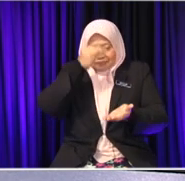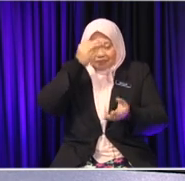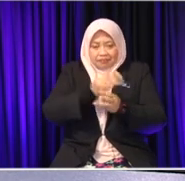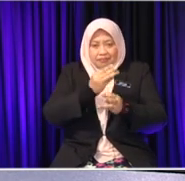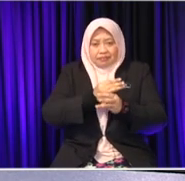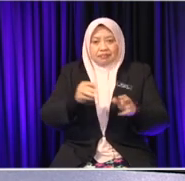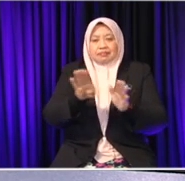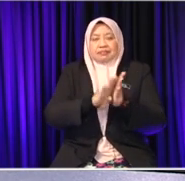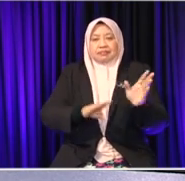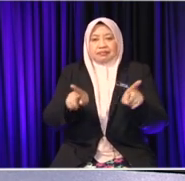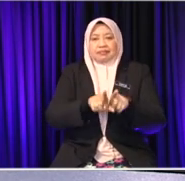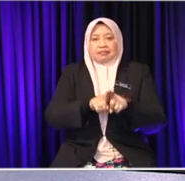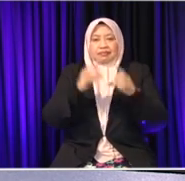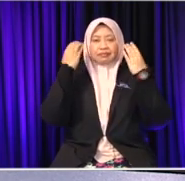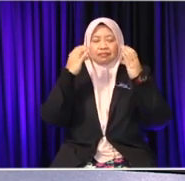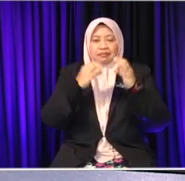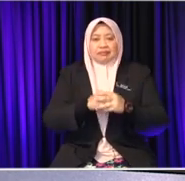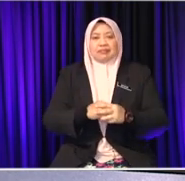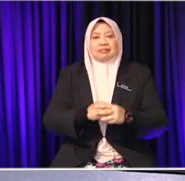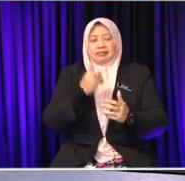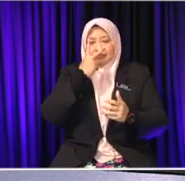joki tengok dulu terlebih dahulu